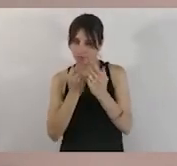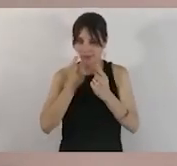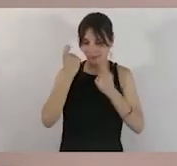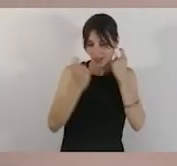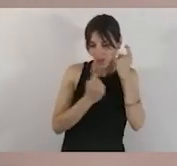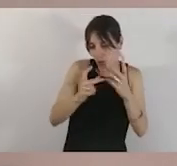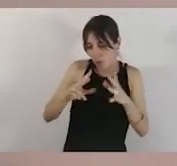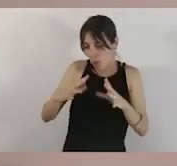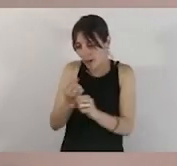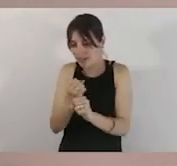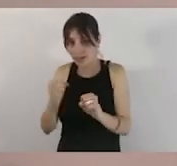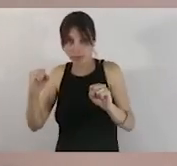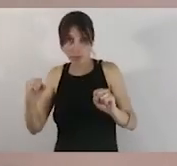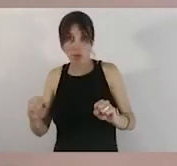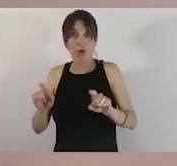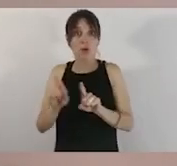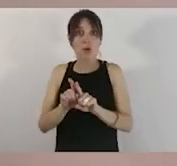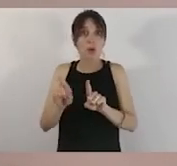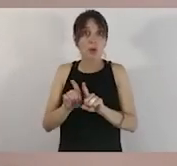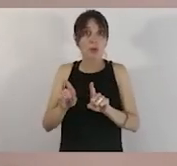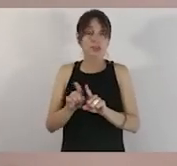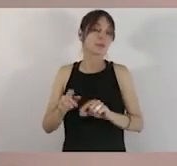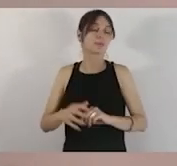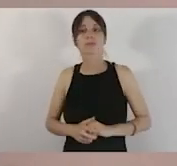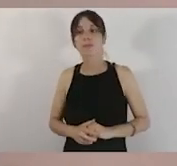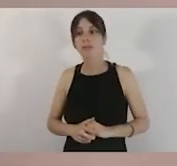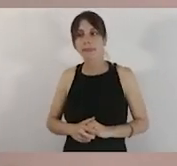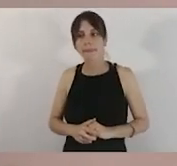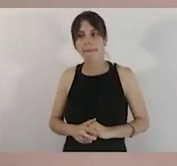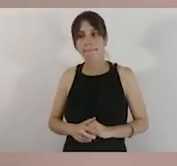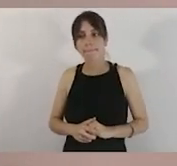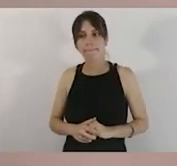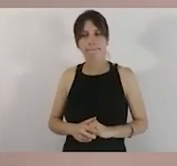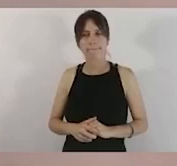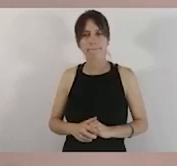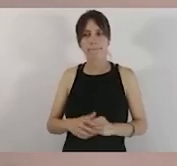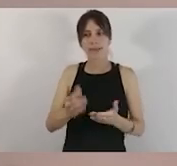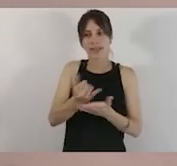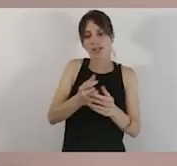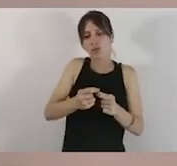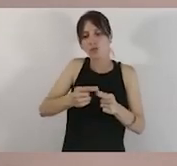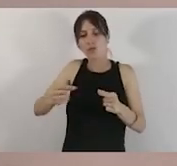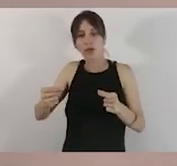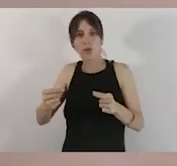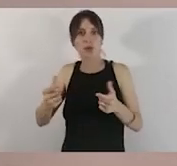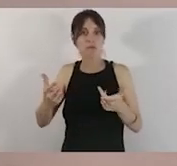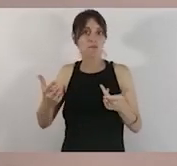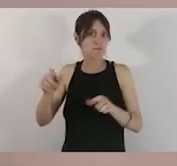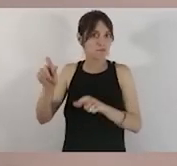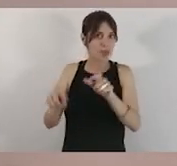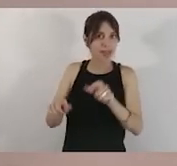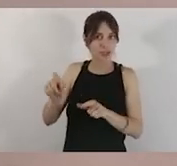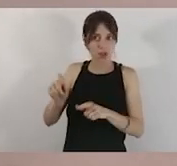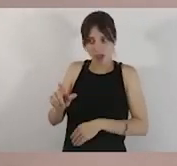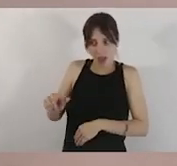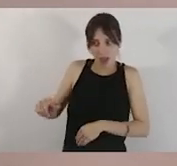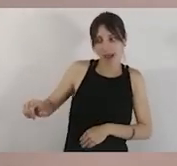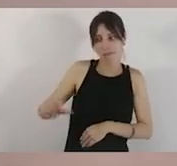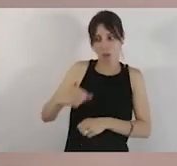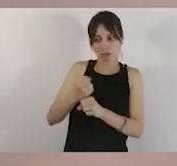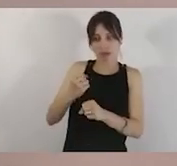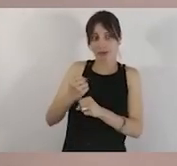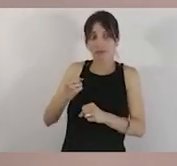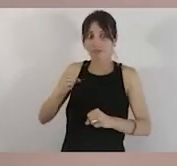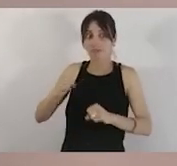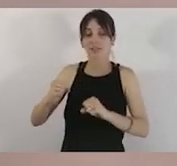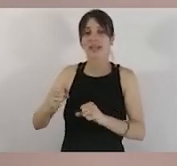qui accompagne notre quotidien sur l'île de l'archipel du Frioul. Et je voulais le dire ici, remercier